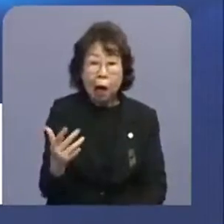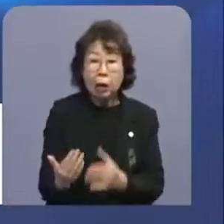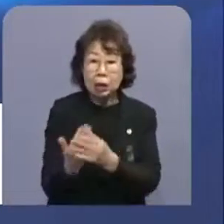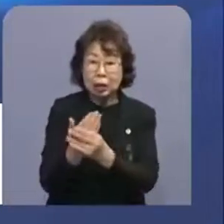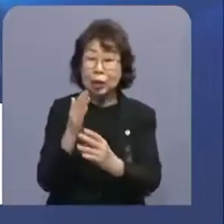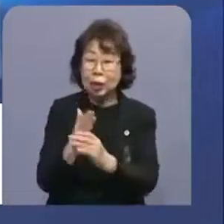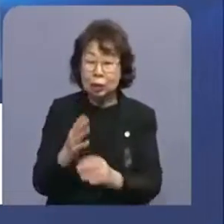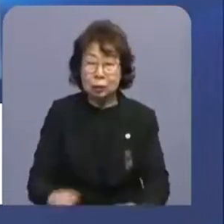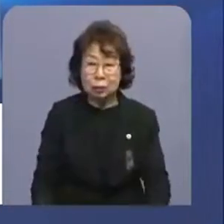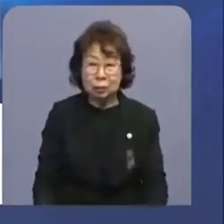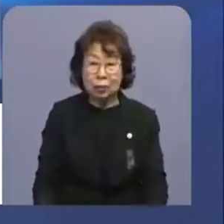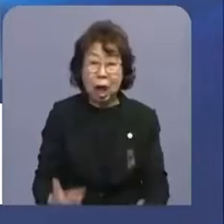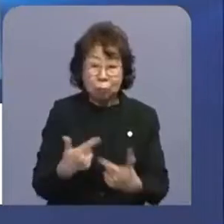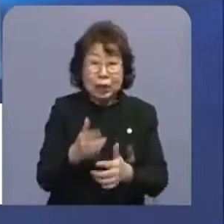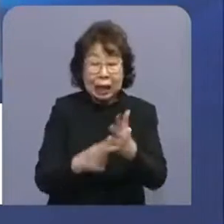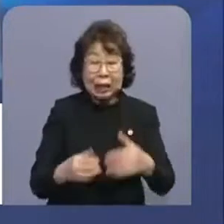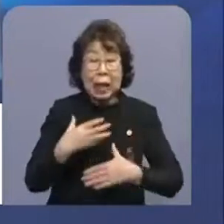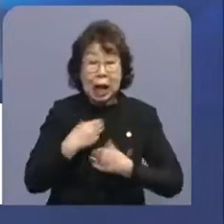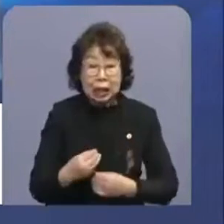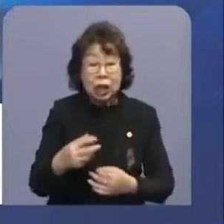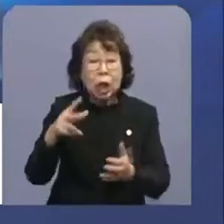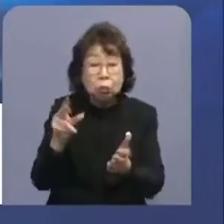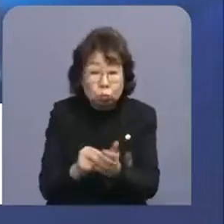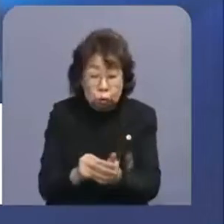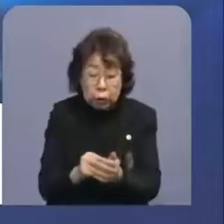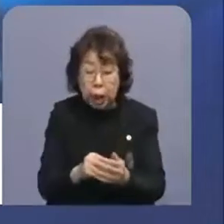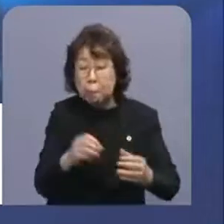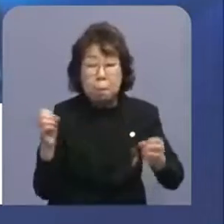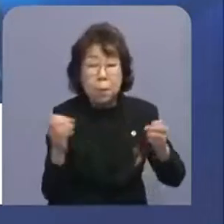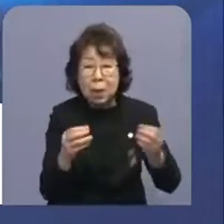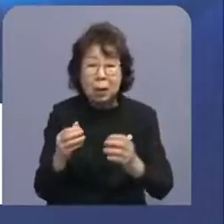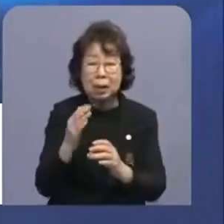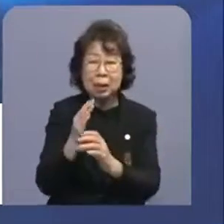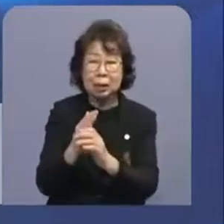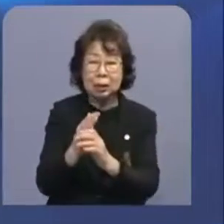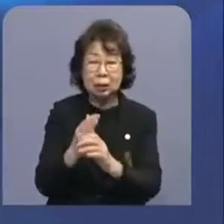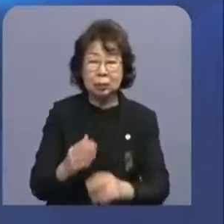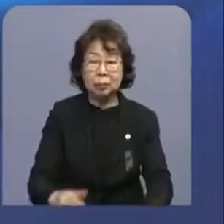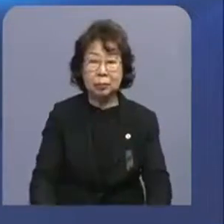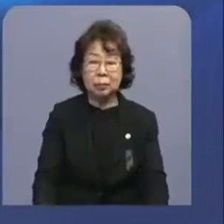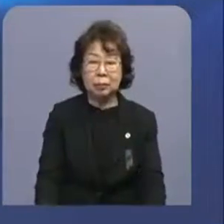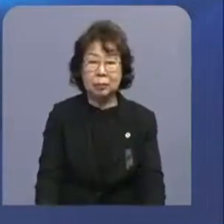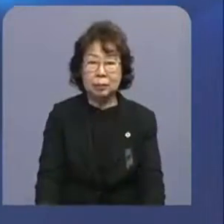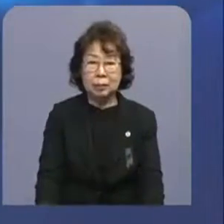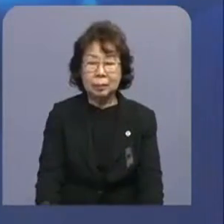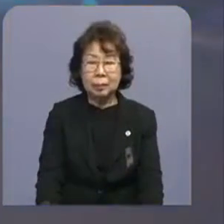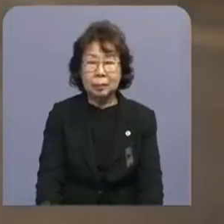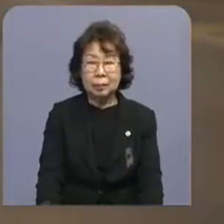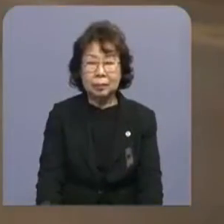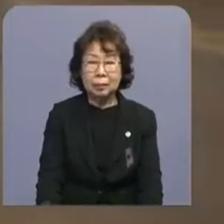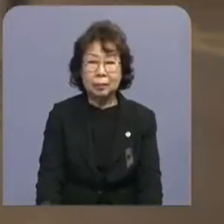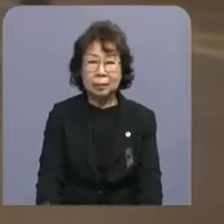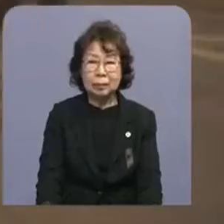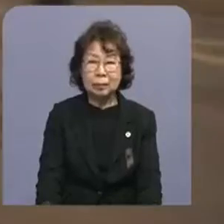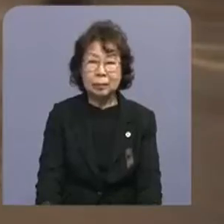부산시 행정사무감사에서도 안전 문제가 화두로 떠올랐습니다. 보도에 노준철 기자입니다.